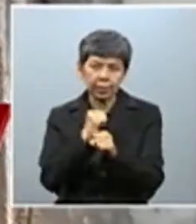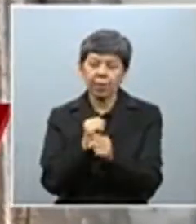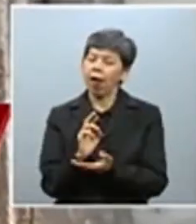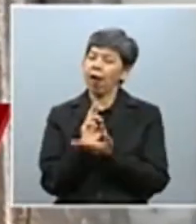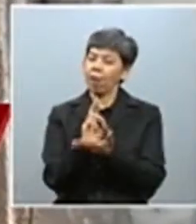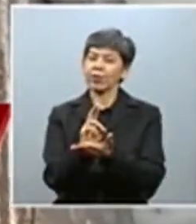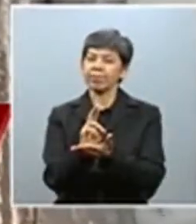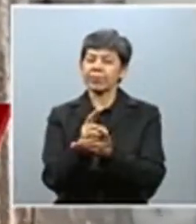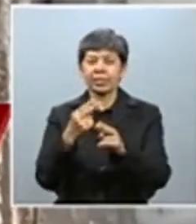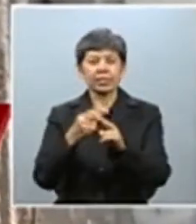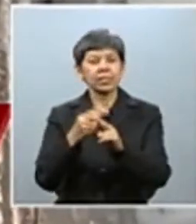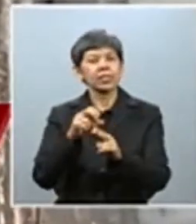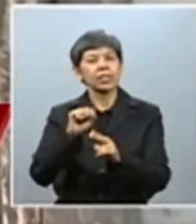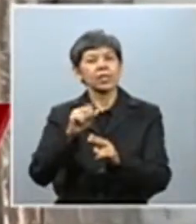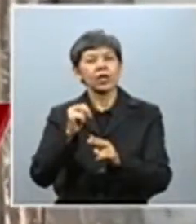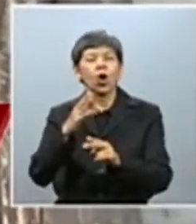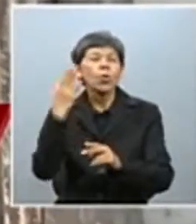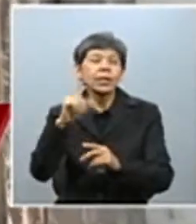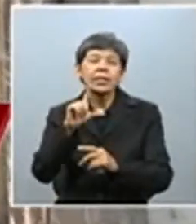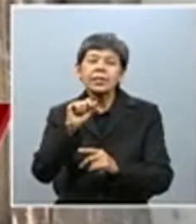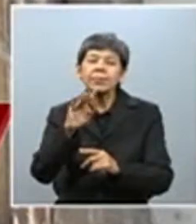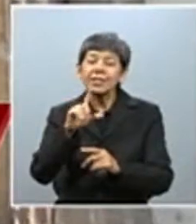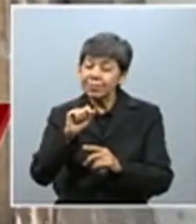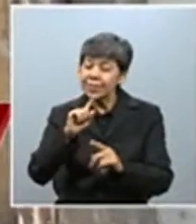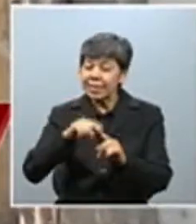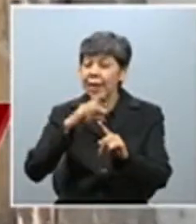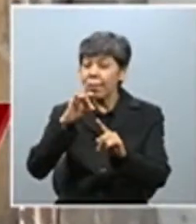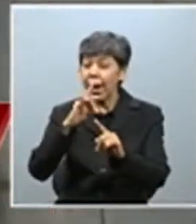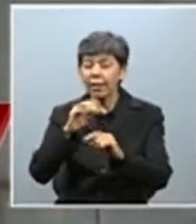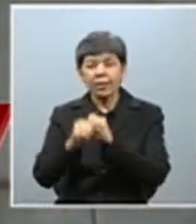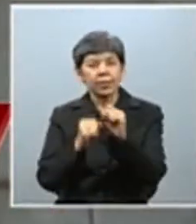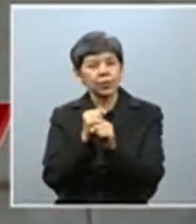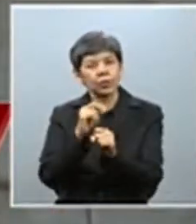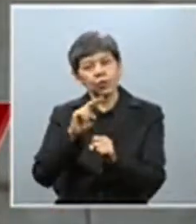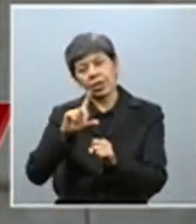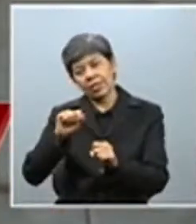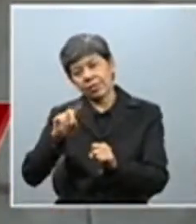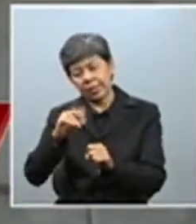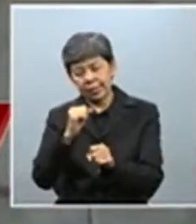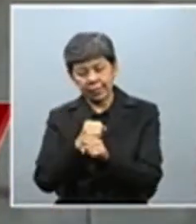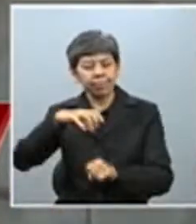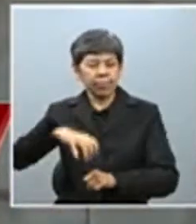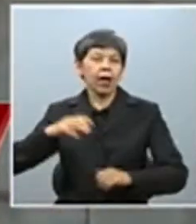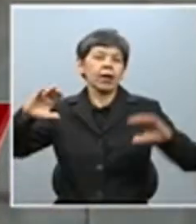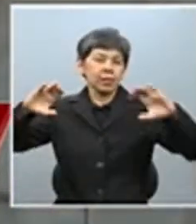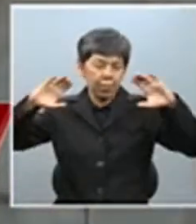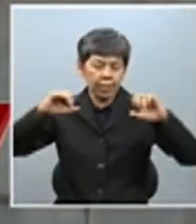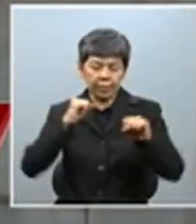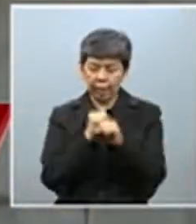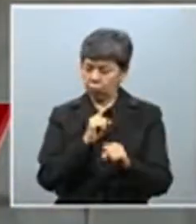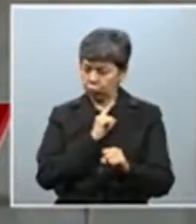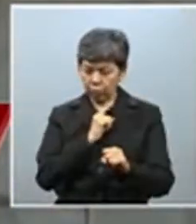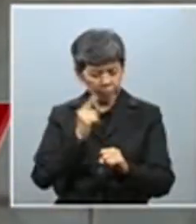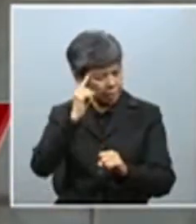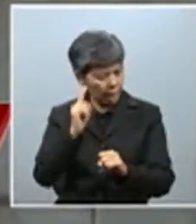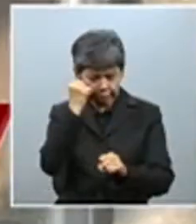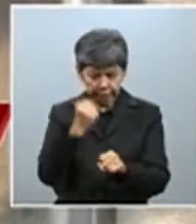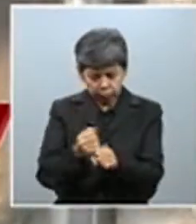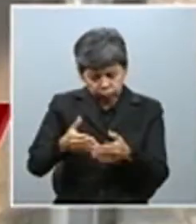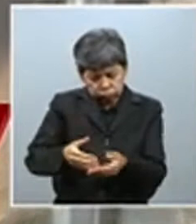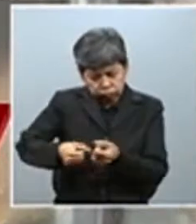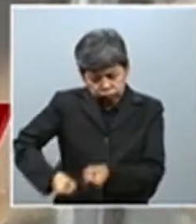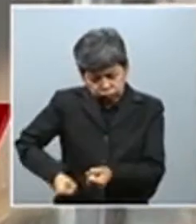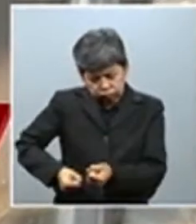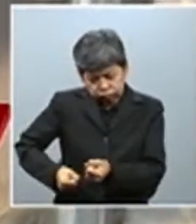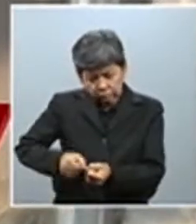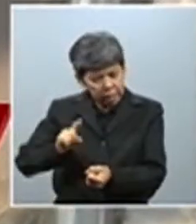ลให้นายสนองถิตาปุระเมื่อวันที่20สิงหาคม2527ณทำเนียบรัฐบาลในฐานะผู้ประดิษฐ์เรือหางยาวลำ